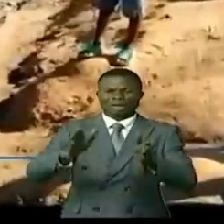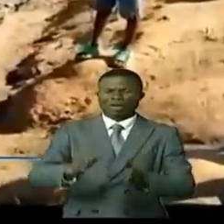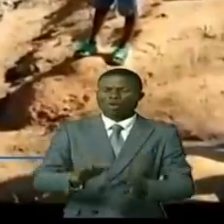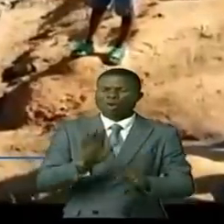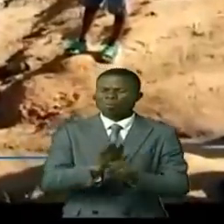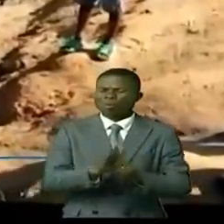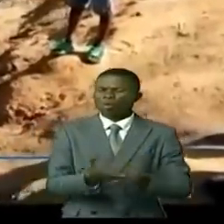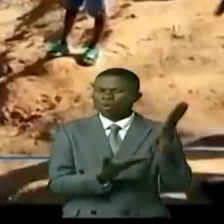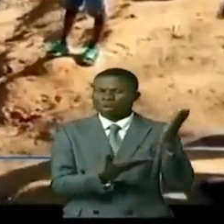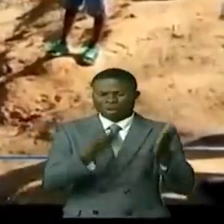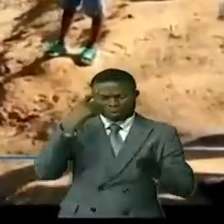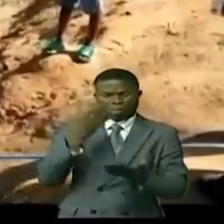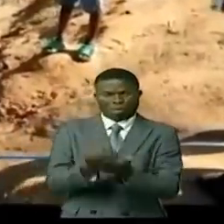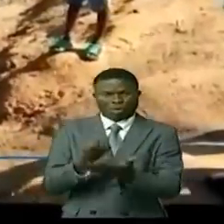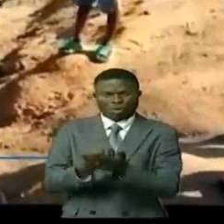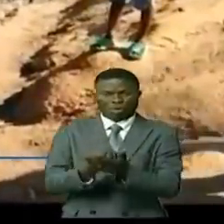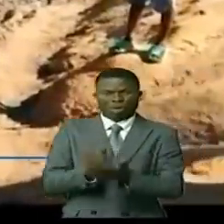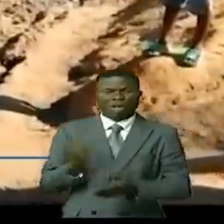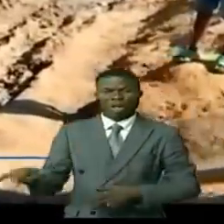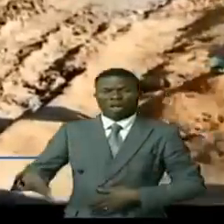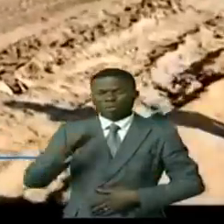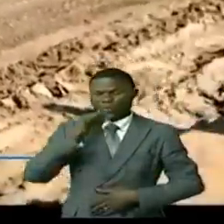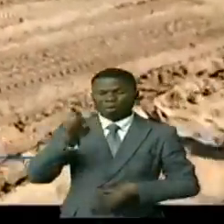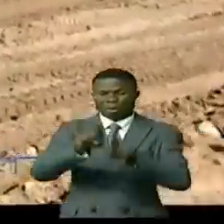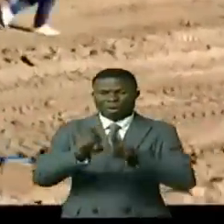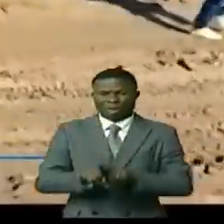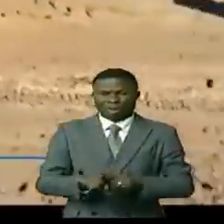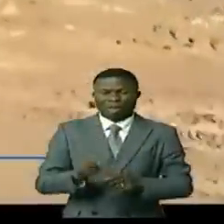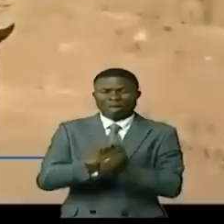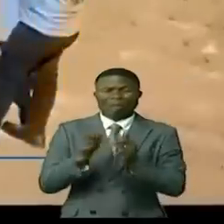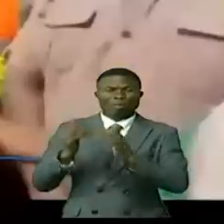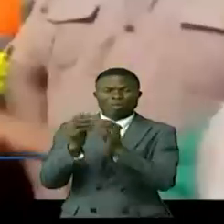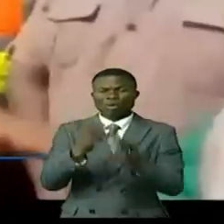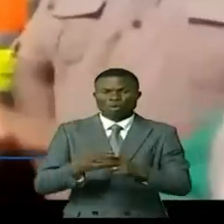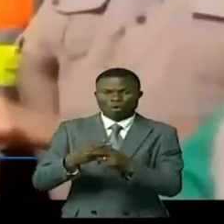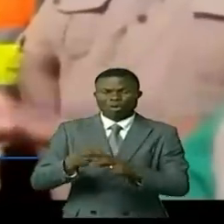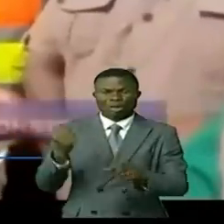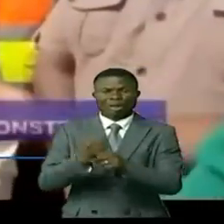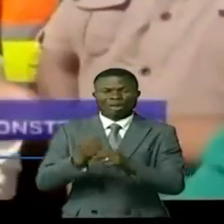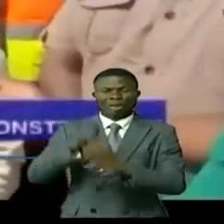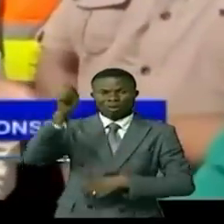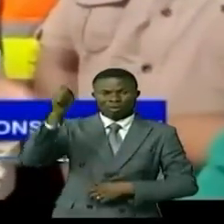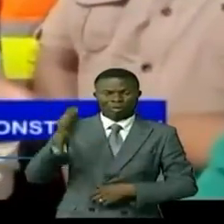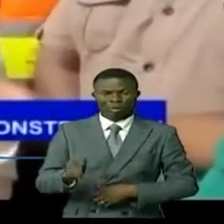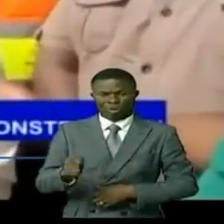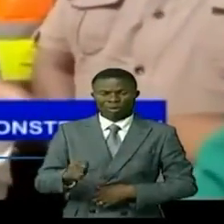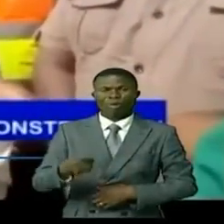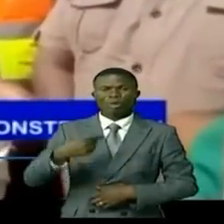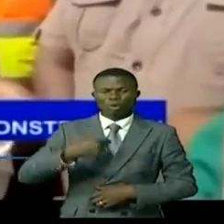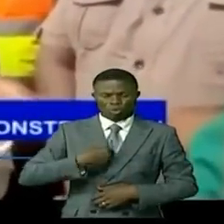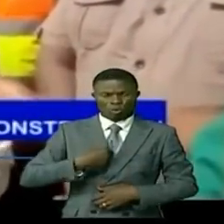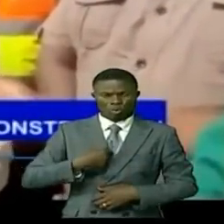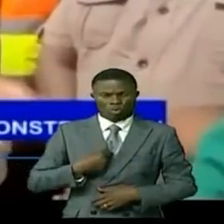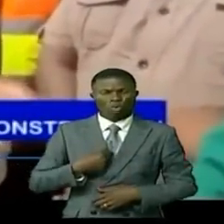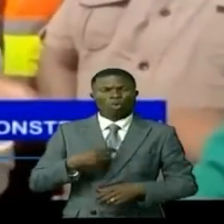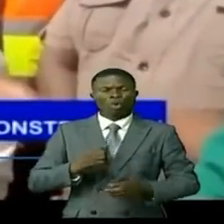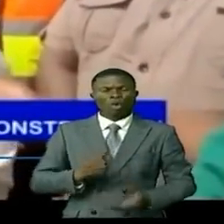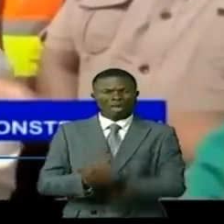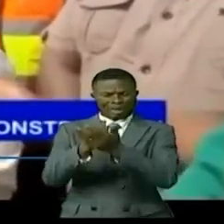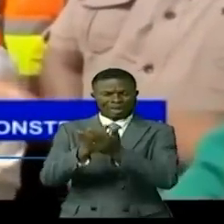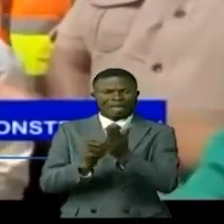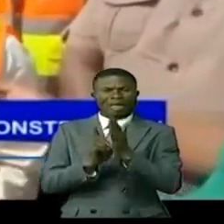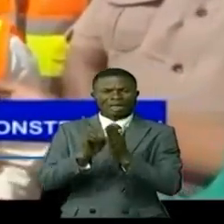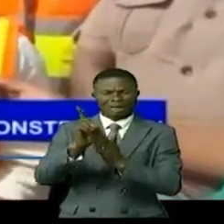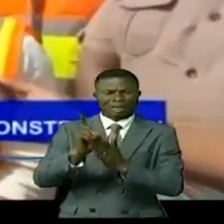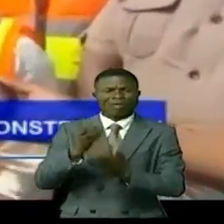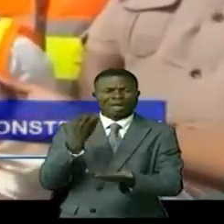non seulement pour l'économie de notre province, mais également pour des réseaux sécuritaires et des opérations. Cette route est entretenue, nous allons accroître notre économie puisque les